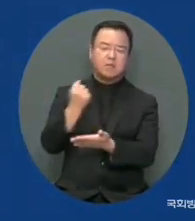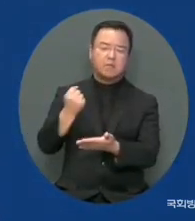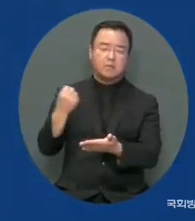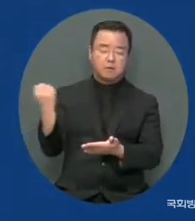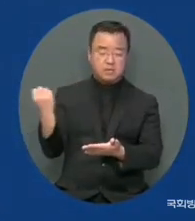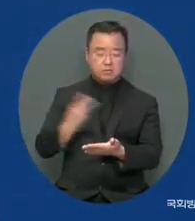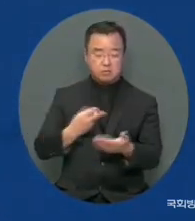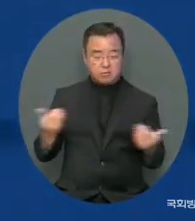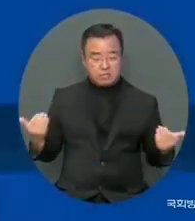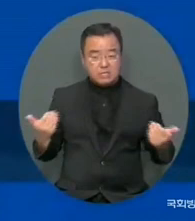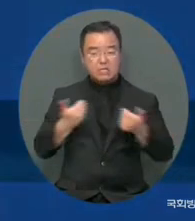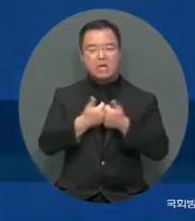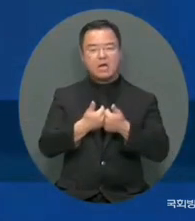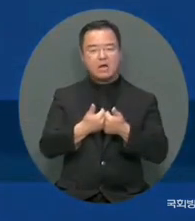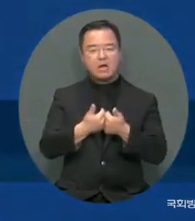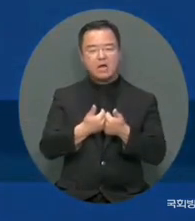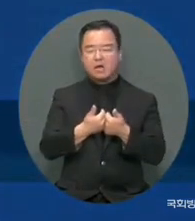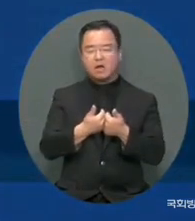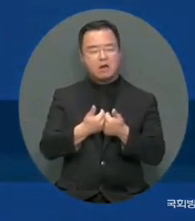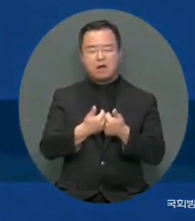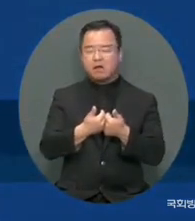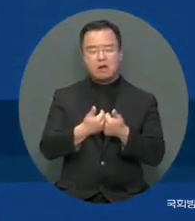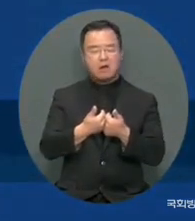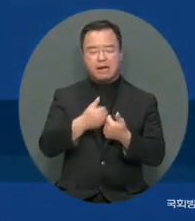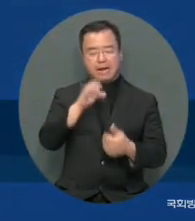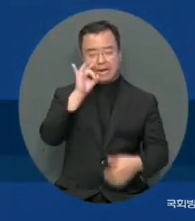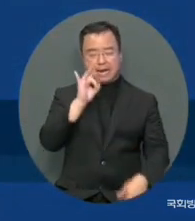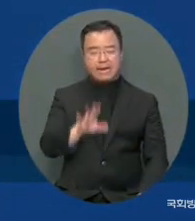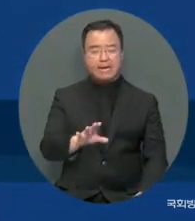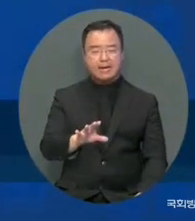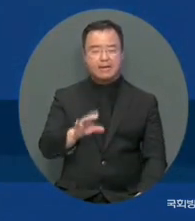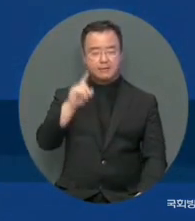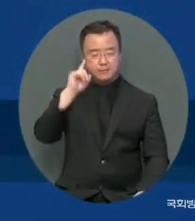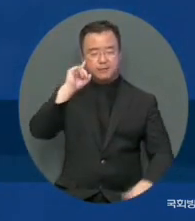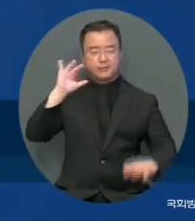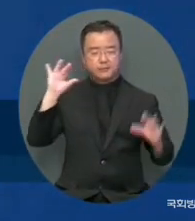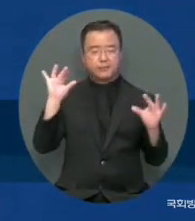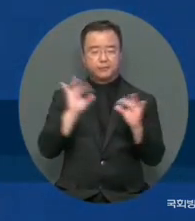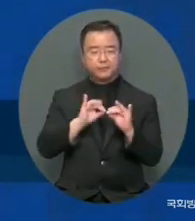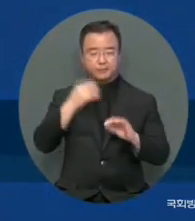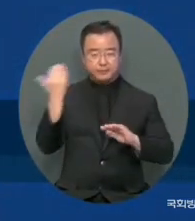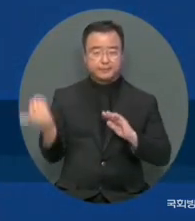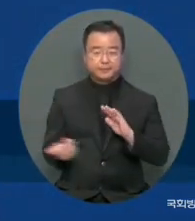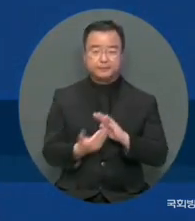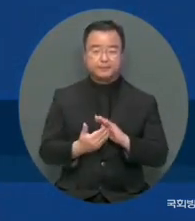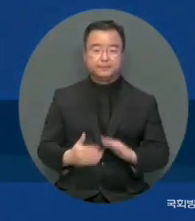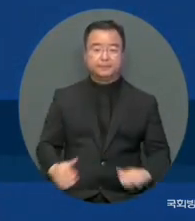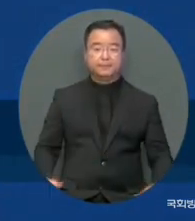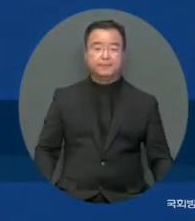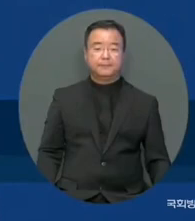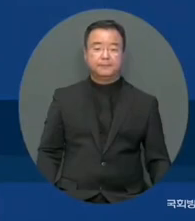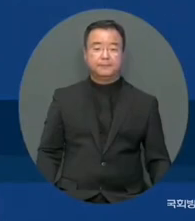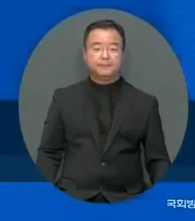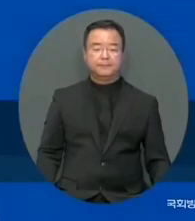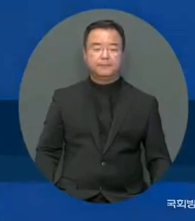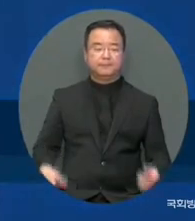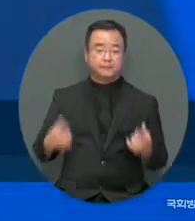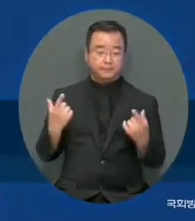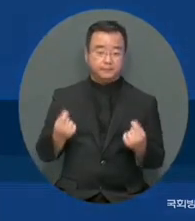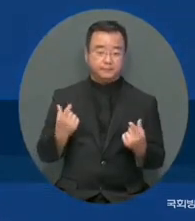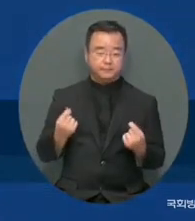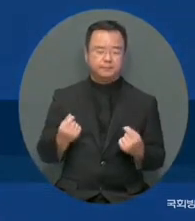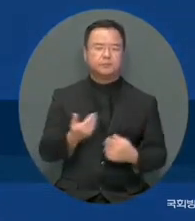정치로는 더 이상 희망이 없다는 폭넓은 국민적 공감도 이뤄냈습니다. 이처럼